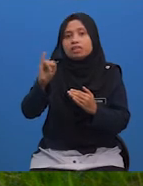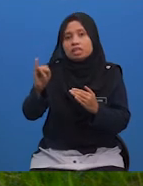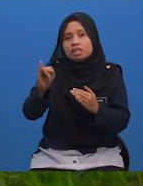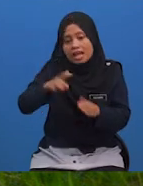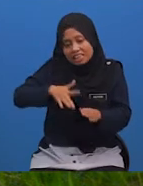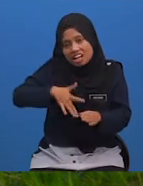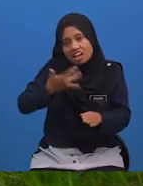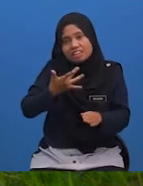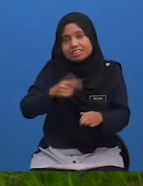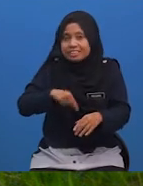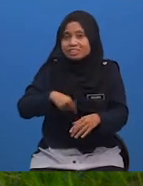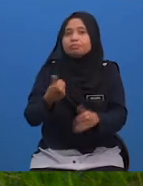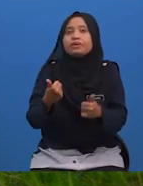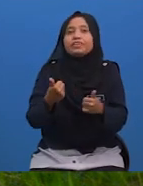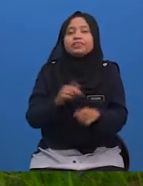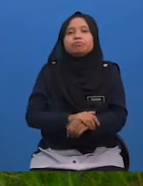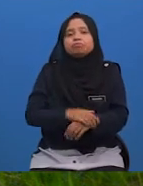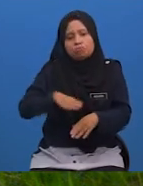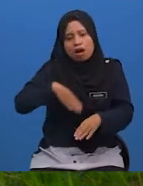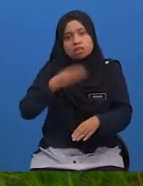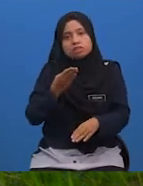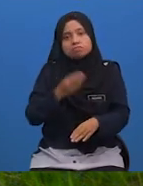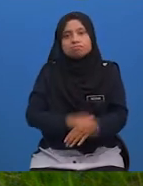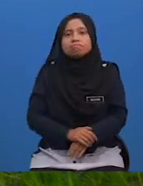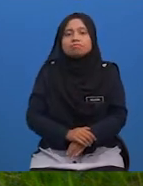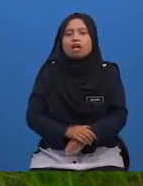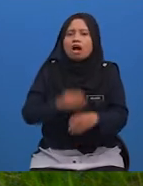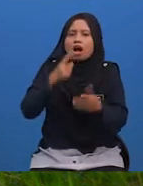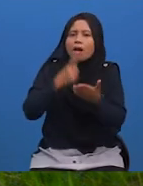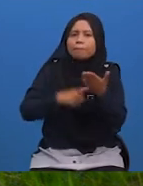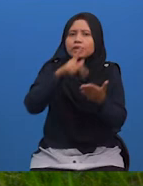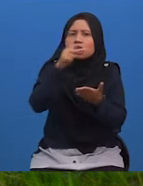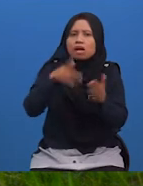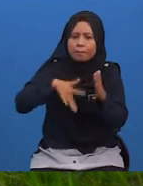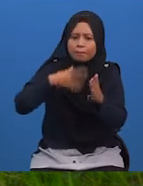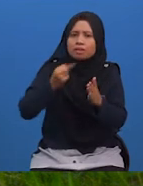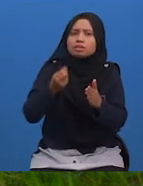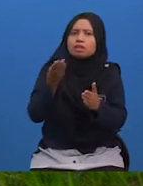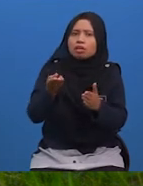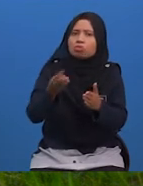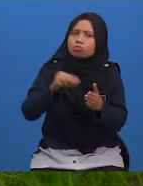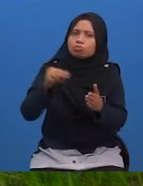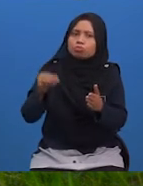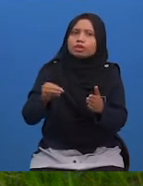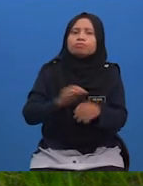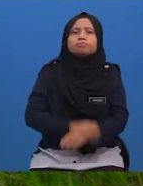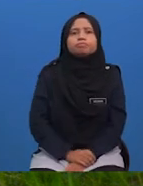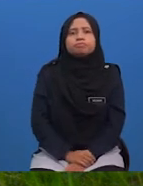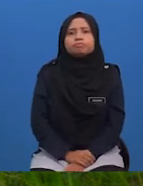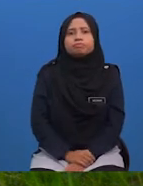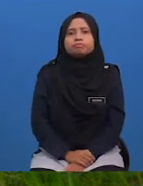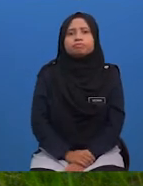Ranggi berasa gembira, bangga. Apakah perasaan kamu murid-murid dalam situasi